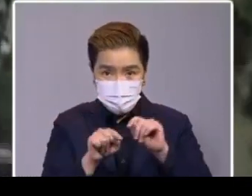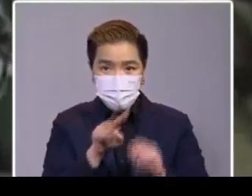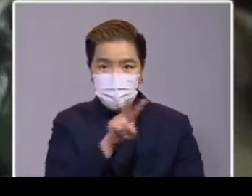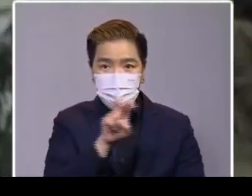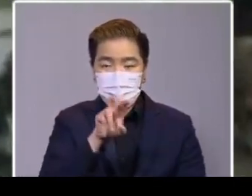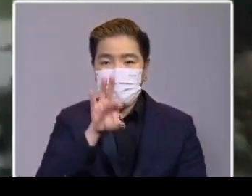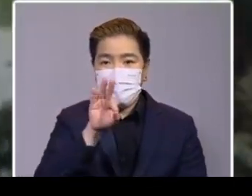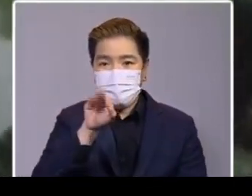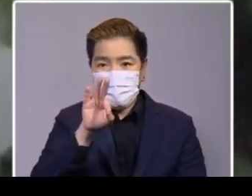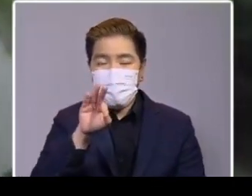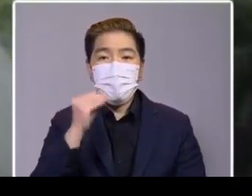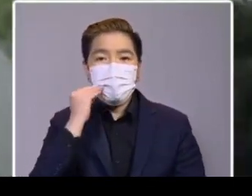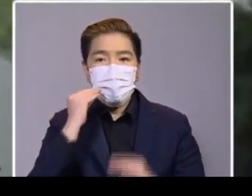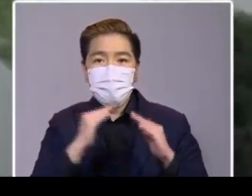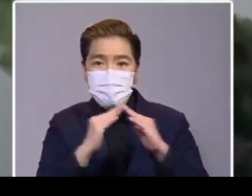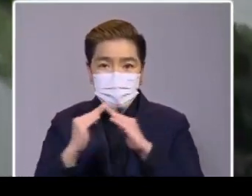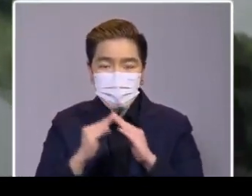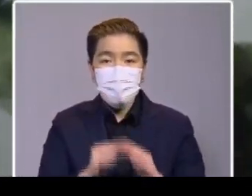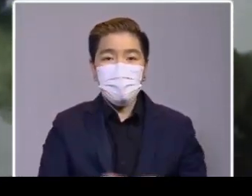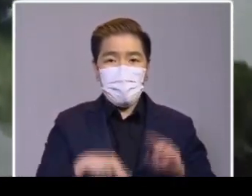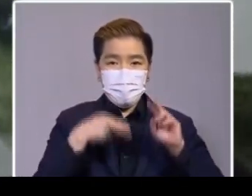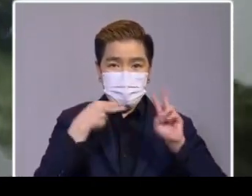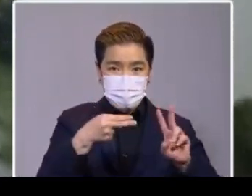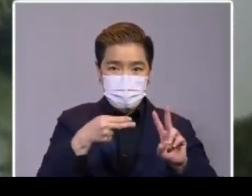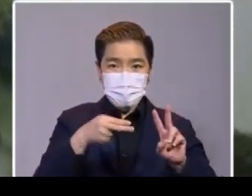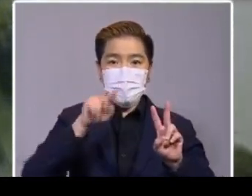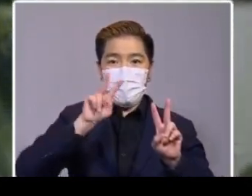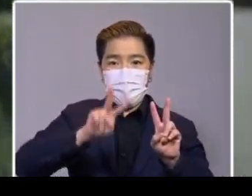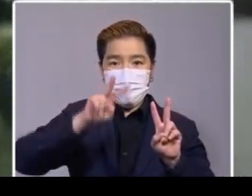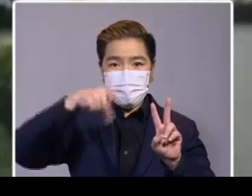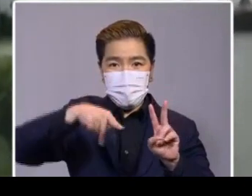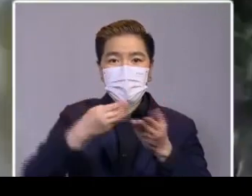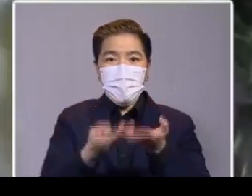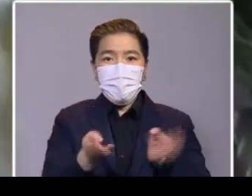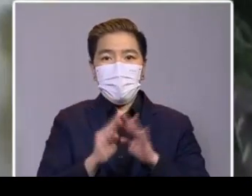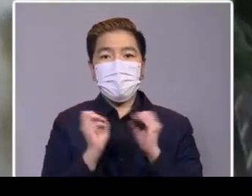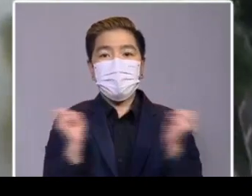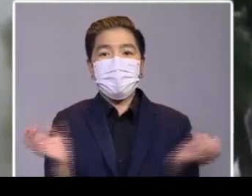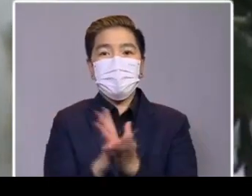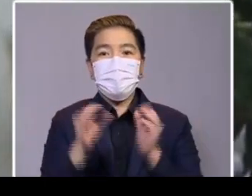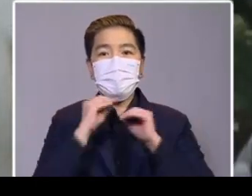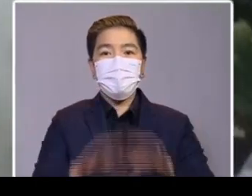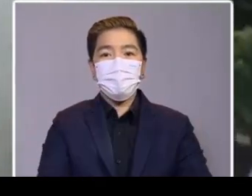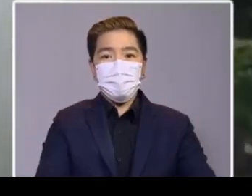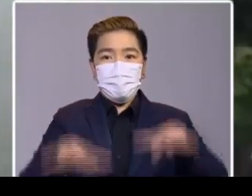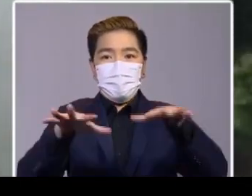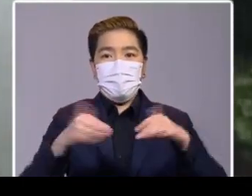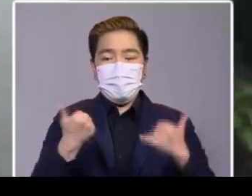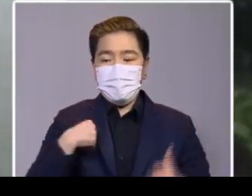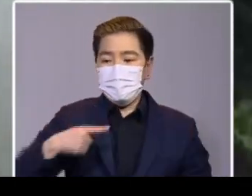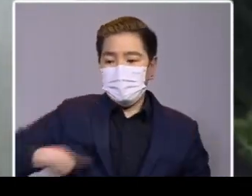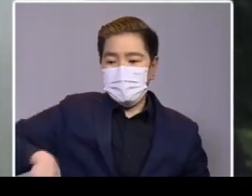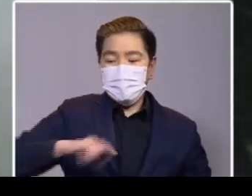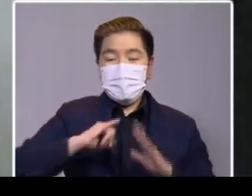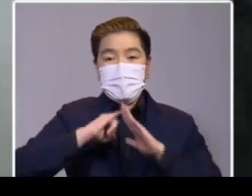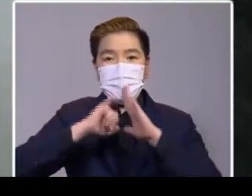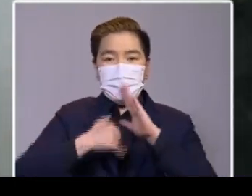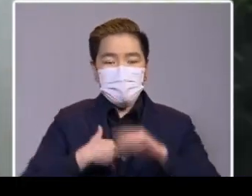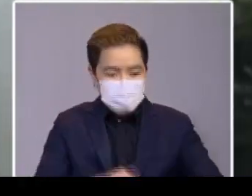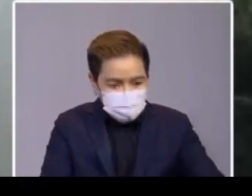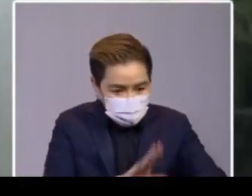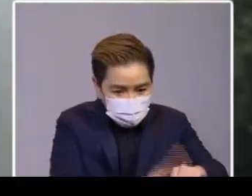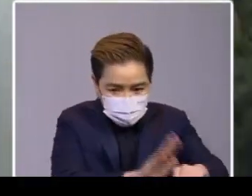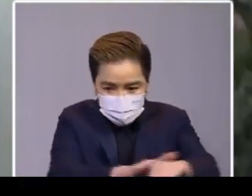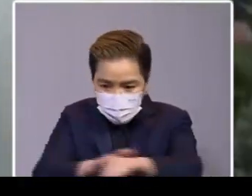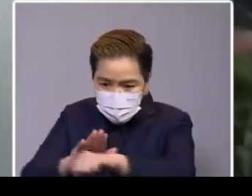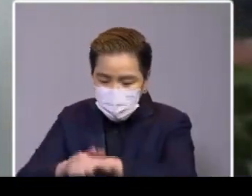บ้าน 22,000กว่าครัวเรือนยังมีอีกหลายจุดที่น้ำยังคงท่วมสูงทางจังหวัดก็เตรียมแจ้งเตือนประชา